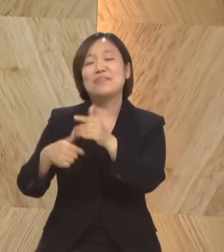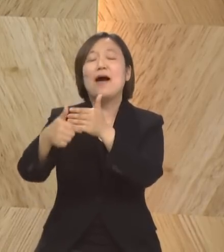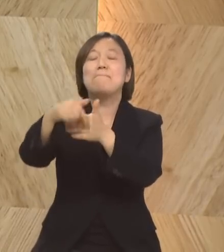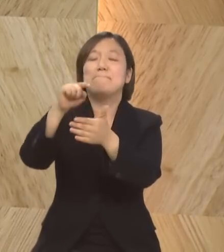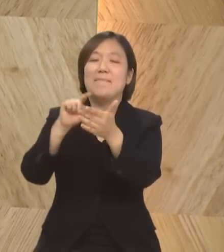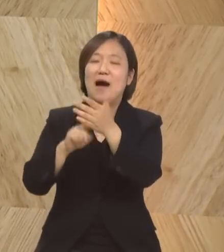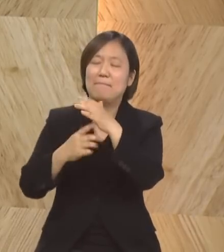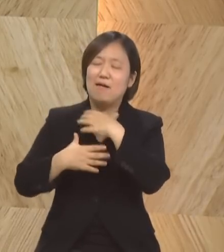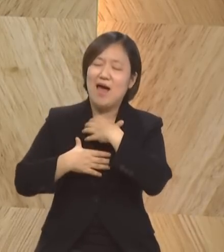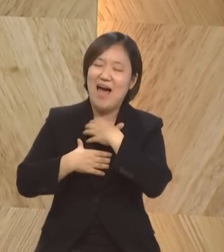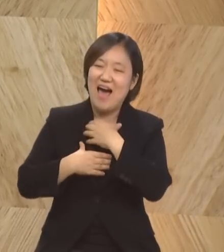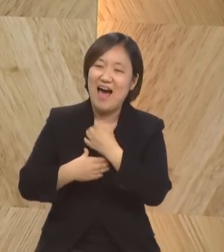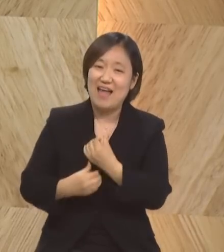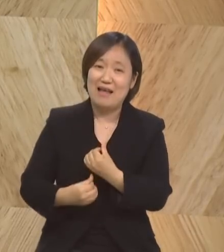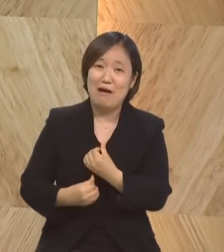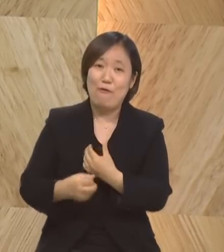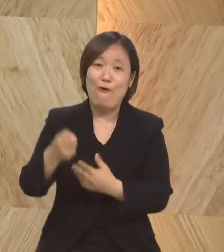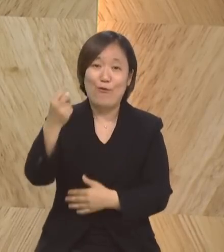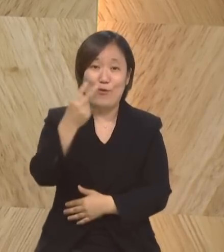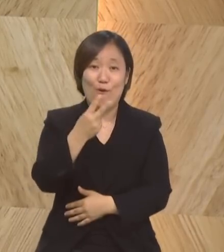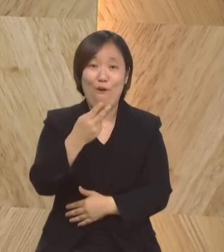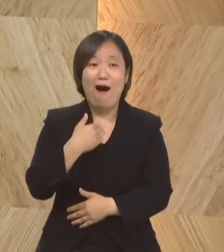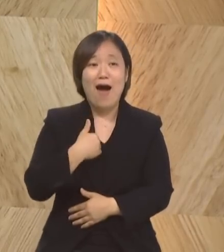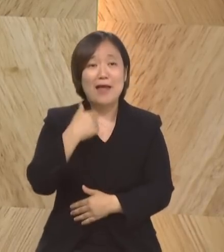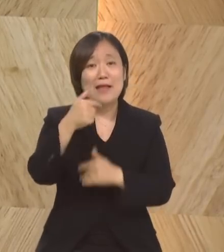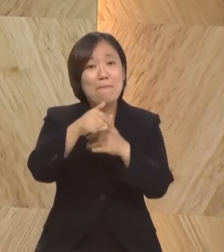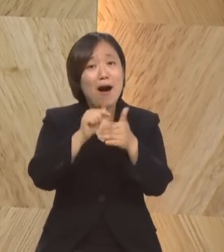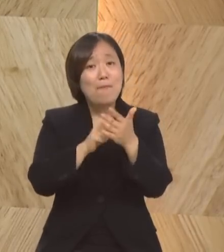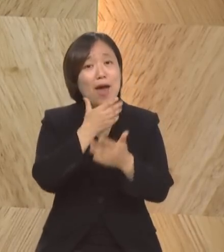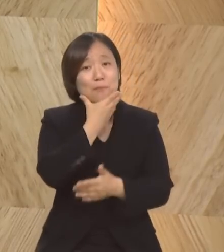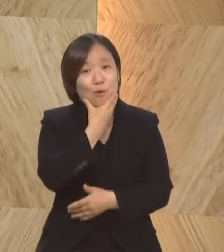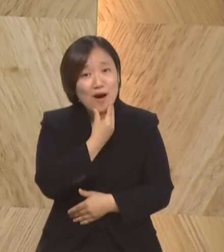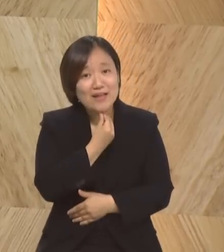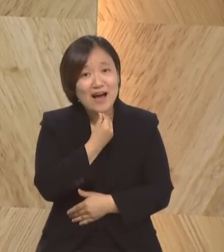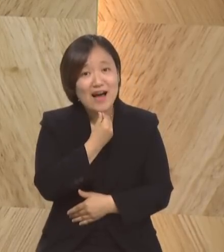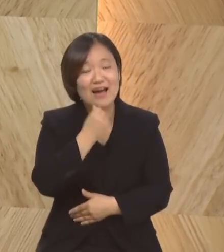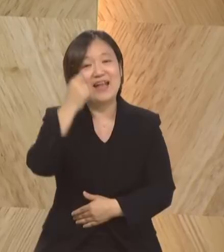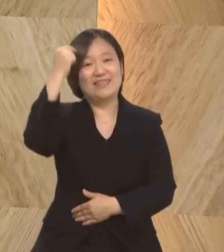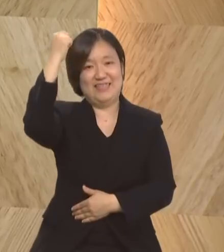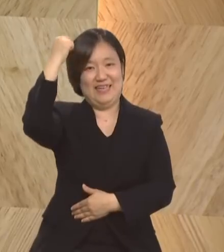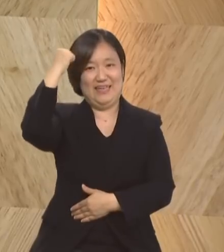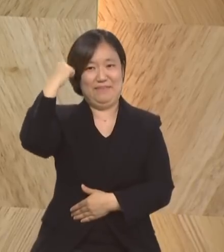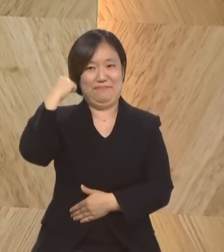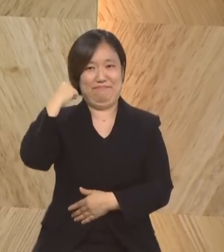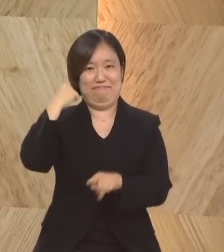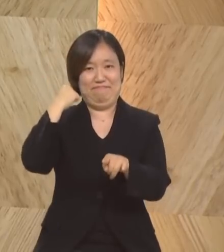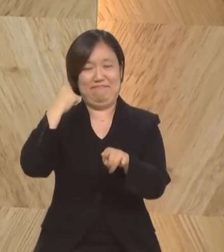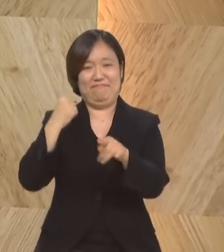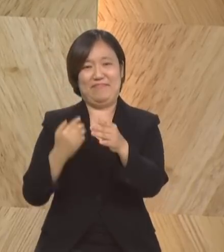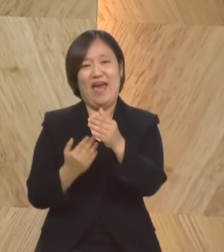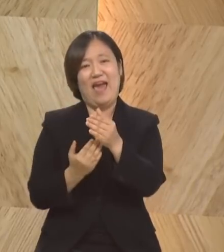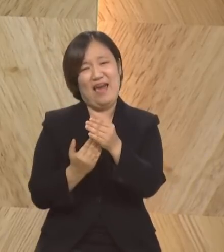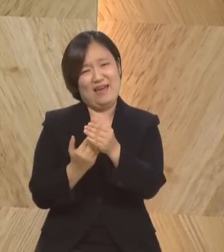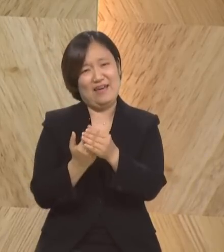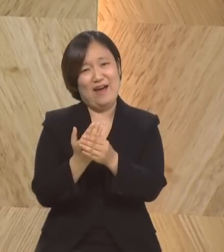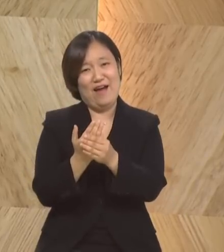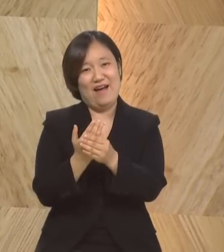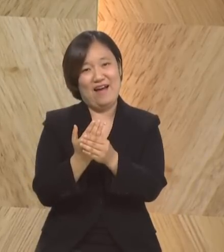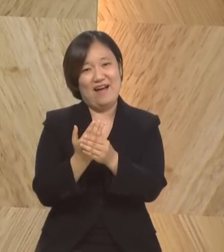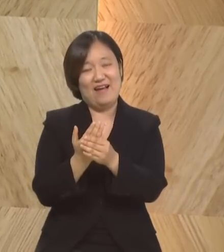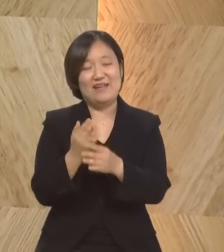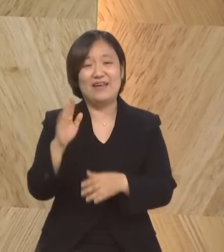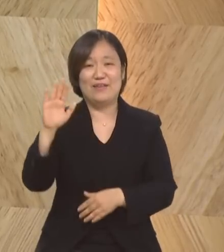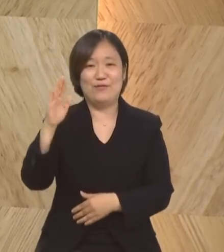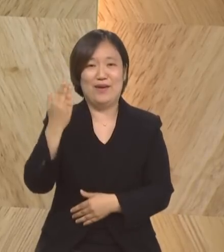마음이 편안하고 정말 마음의 행복하다라는 느낌이 그렇게 내면에서 막